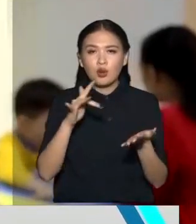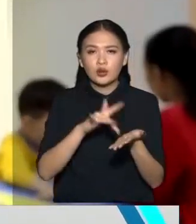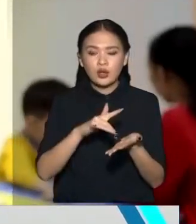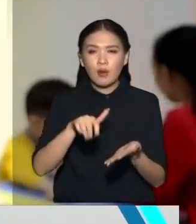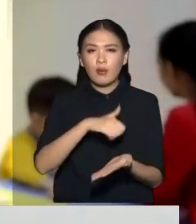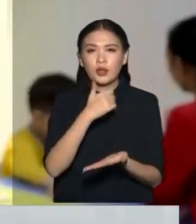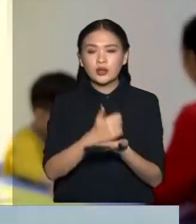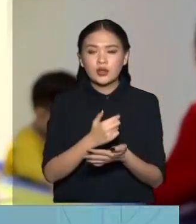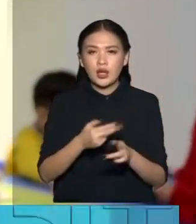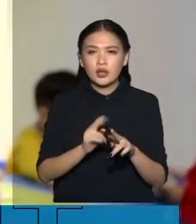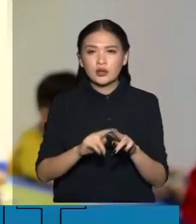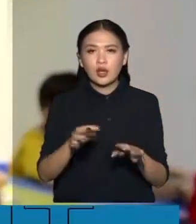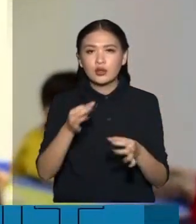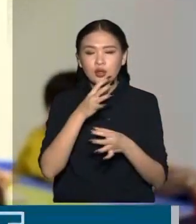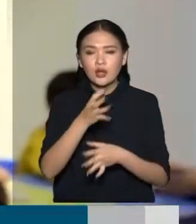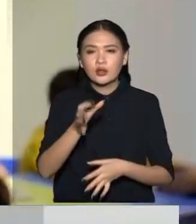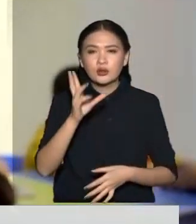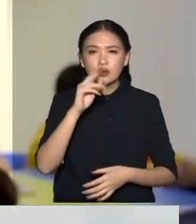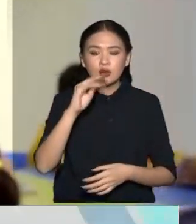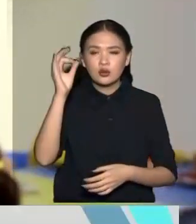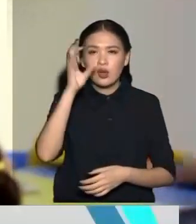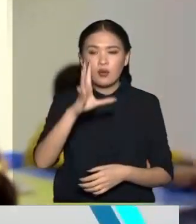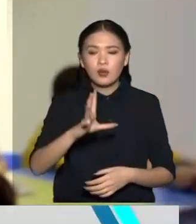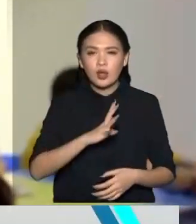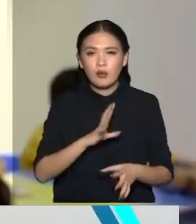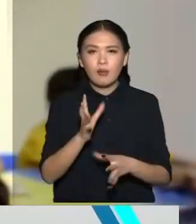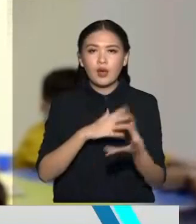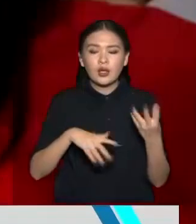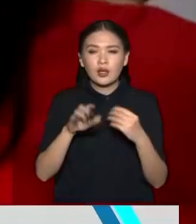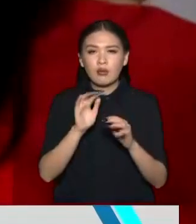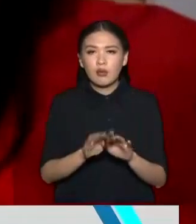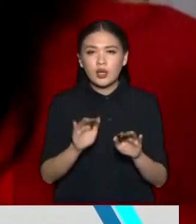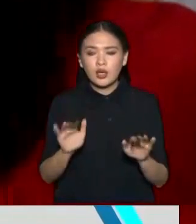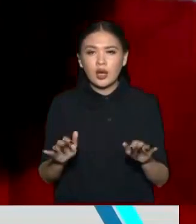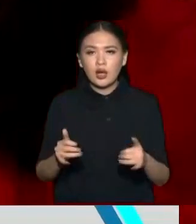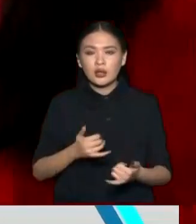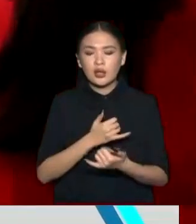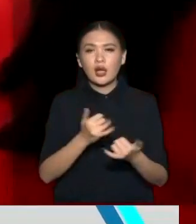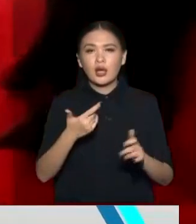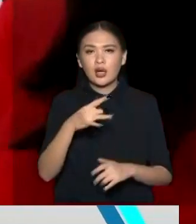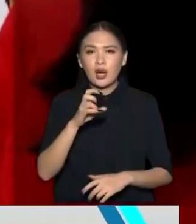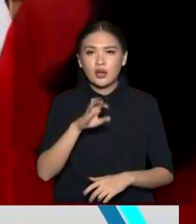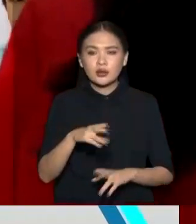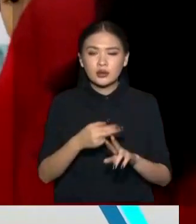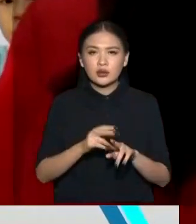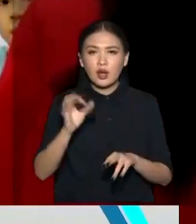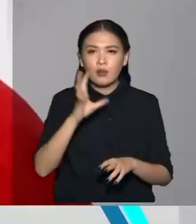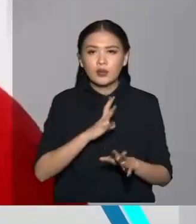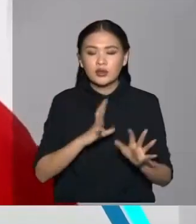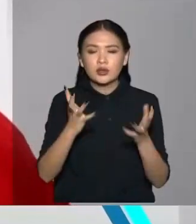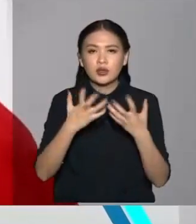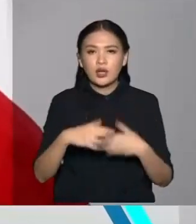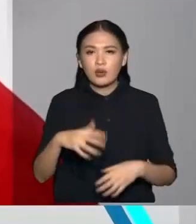басты ерекшелігі тек қана сөйлеу тілі бұзылыстары бар балаларға арналған. Айжан сияқты грант ұтып алғандардың саны